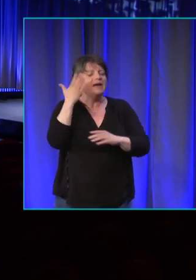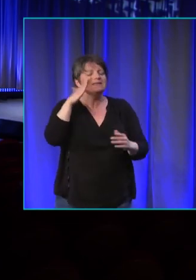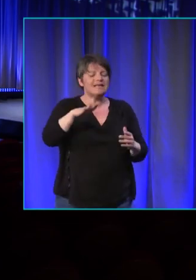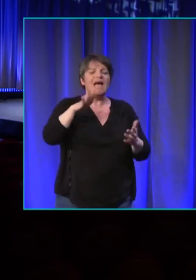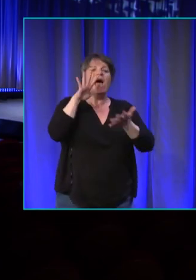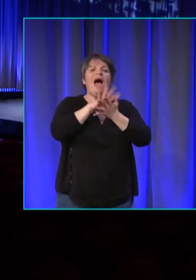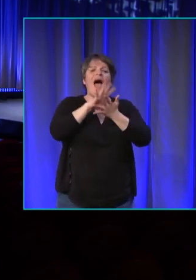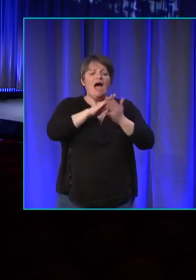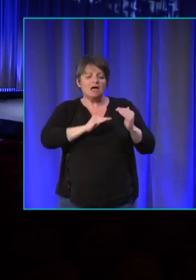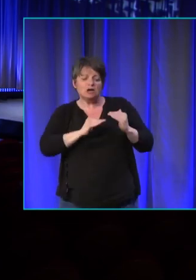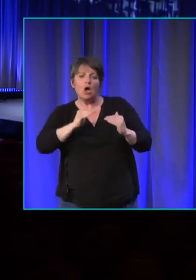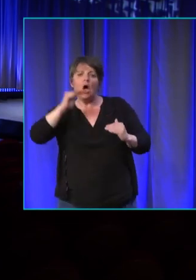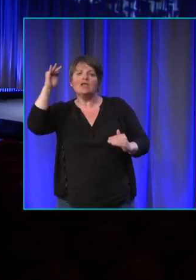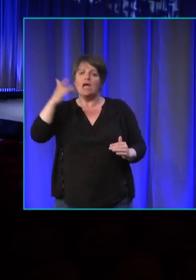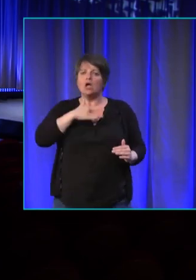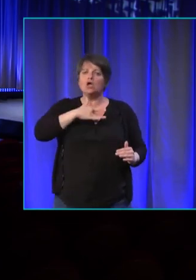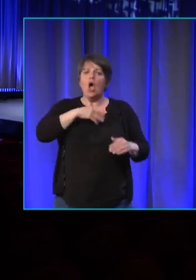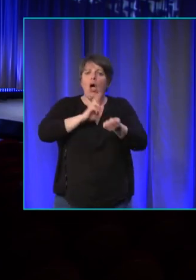l'âge. Et